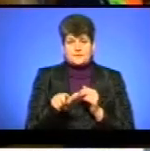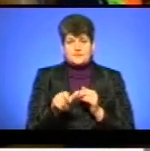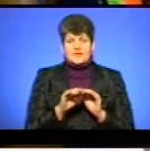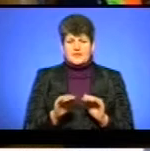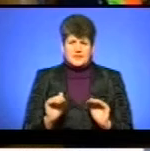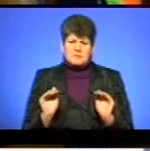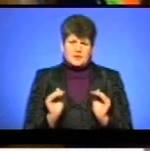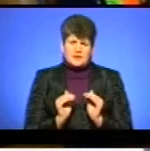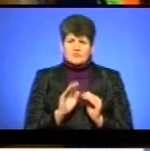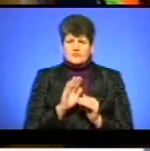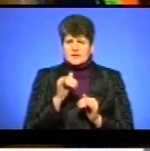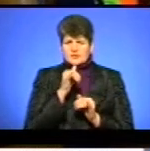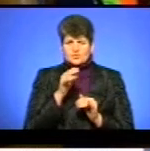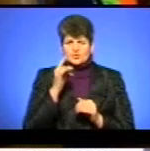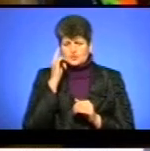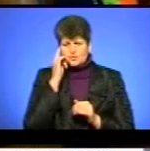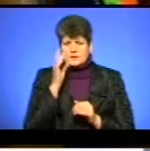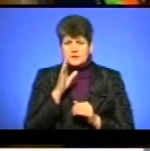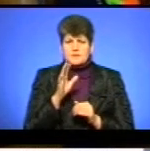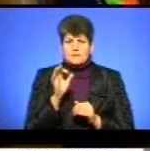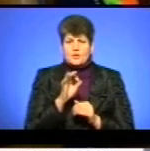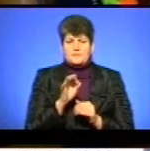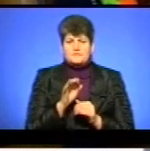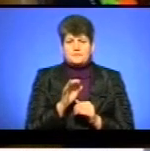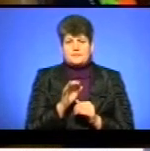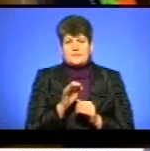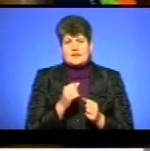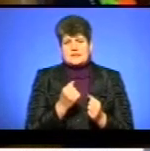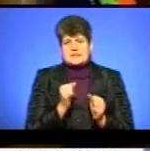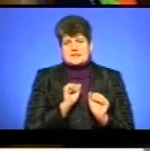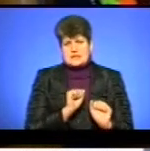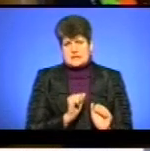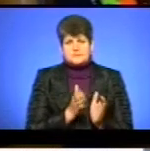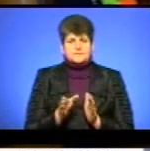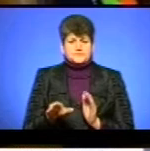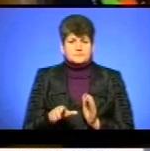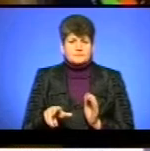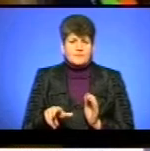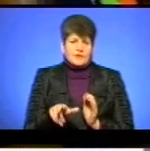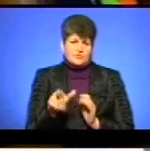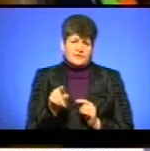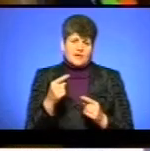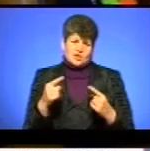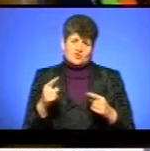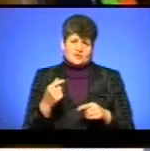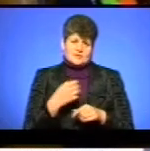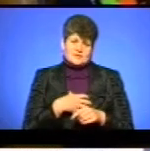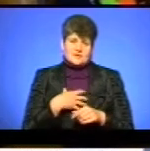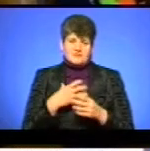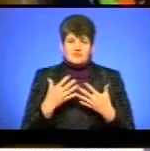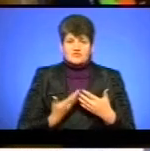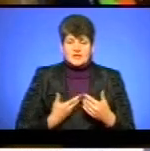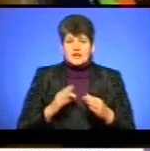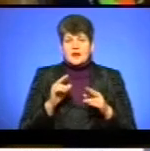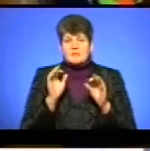діти, їм не властиво думати про безпеку на дорозі. В них є трошки інші пріоритети в житті. І як правильно переходити